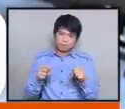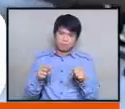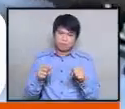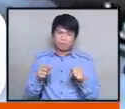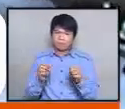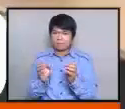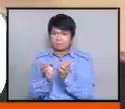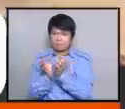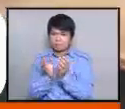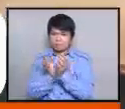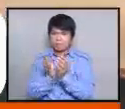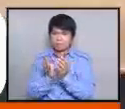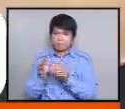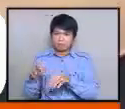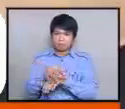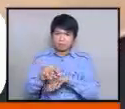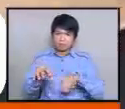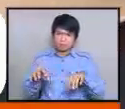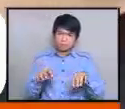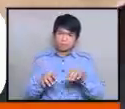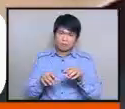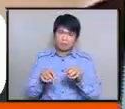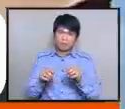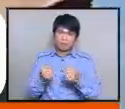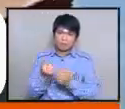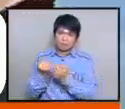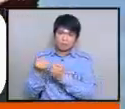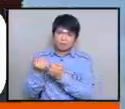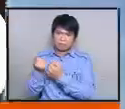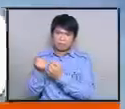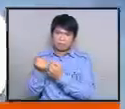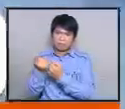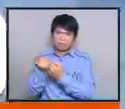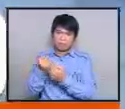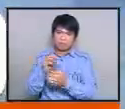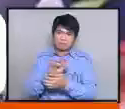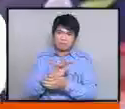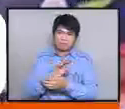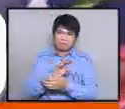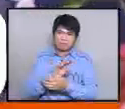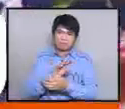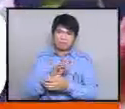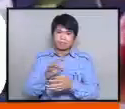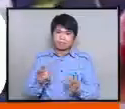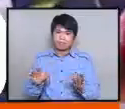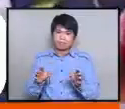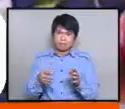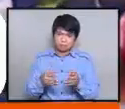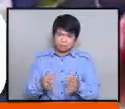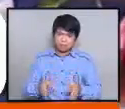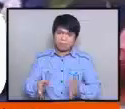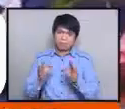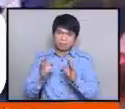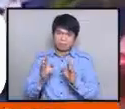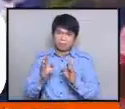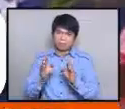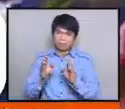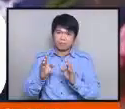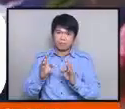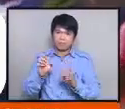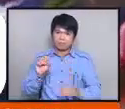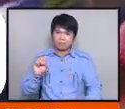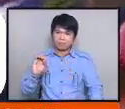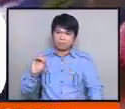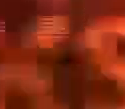us, their allies, na sa wakas, mapaint namin in rainbow colors ang Senado at sa wakas maipasa na yung SOGIE Equality